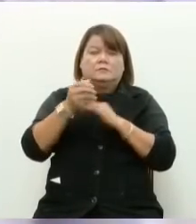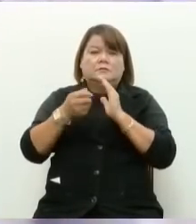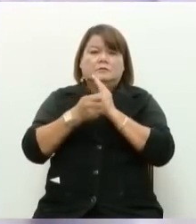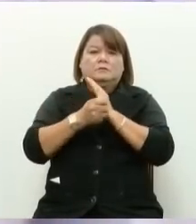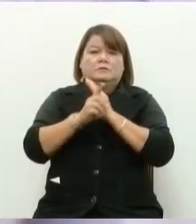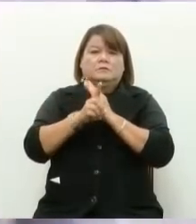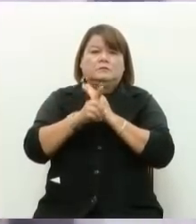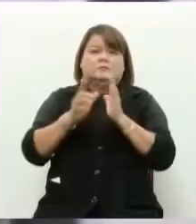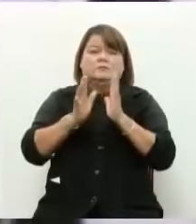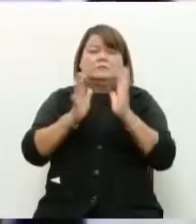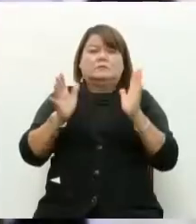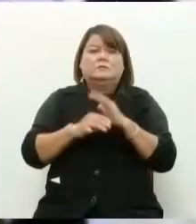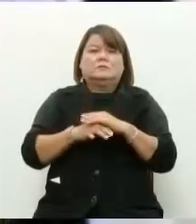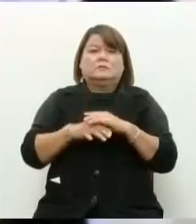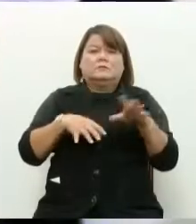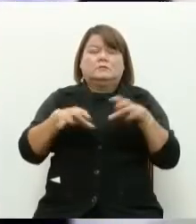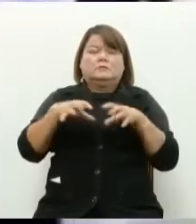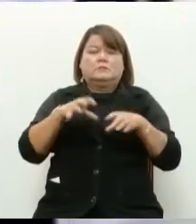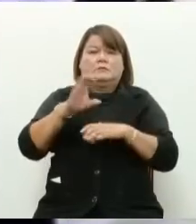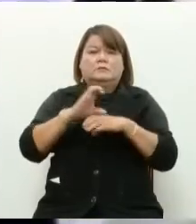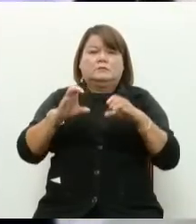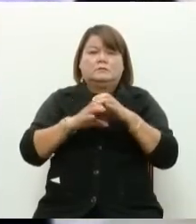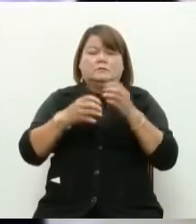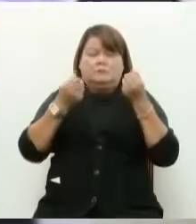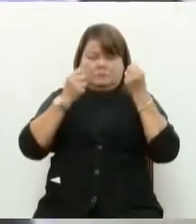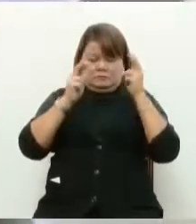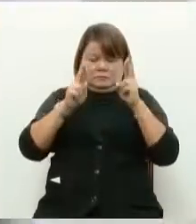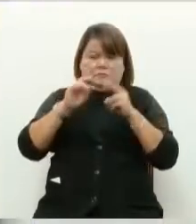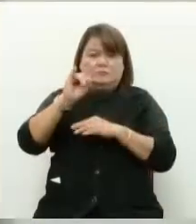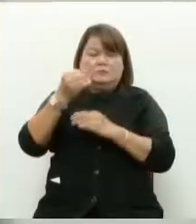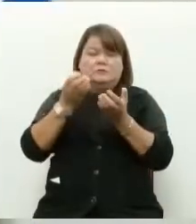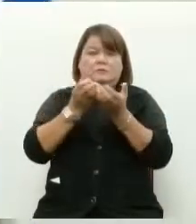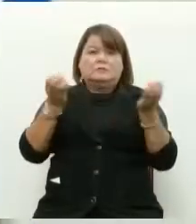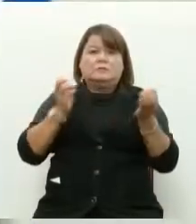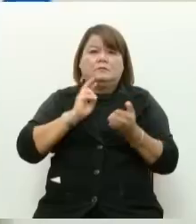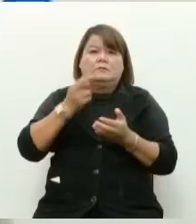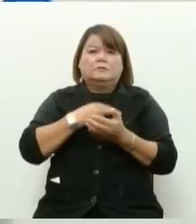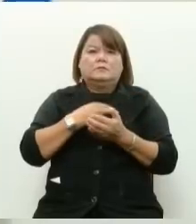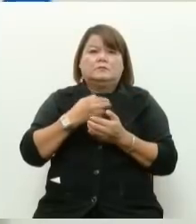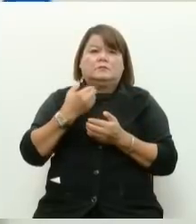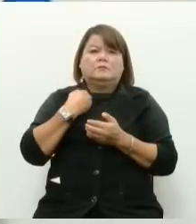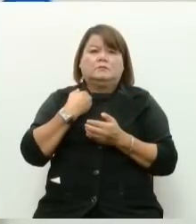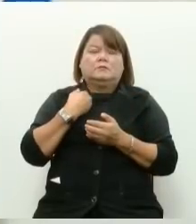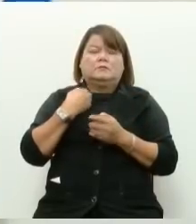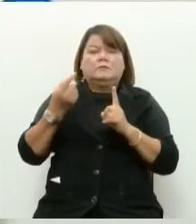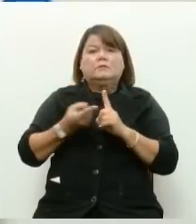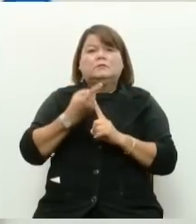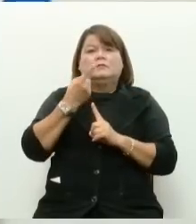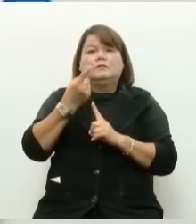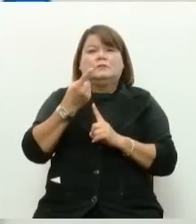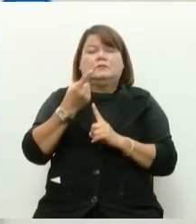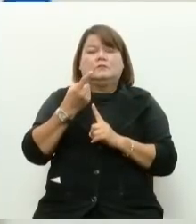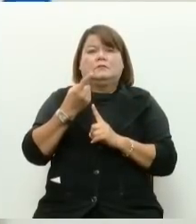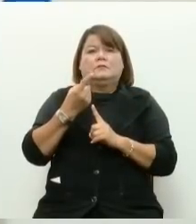านีเป็นอย่างสูงค่ะที่ได้จัดโครงการอบรมจริยธรรมให้กับพวกเรานะคะนี่ก็เป็นครั้งแรกนะคะ